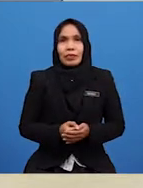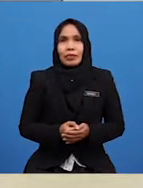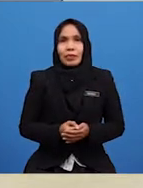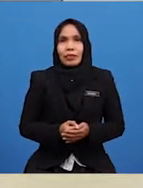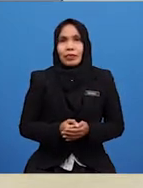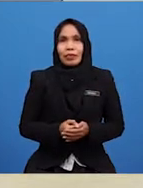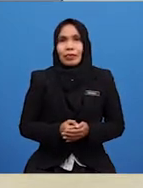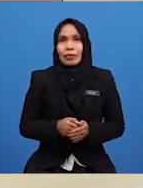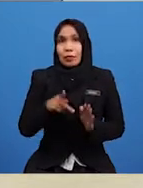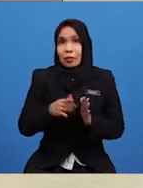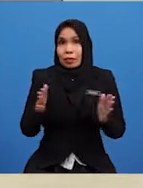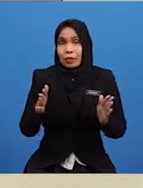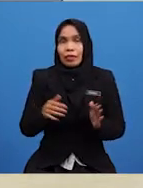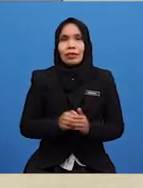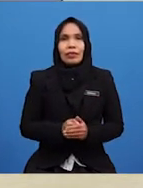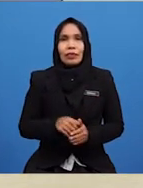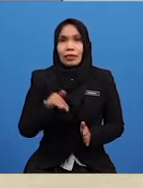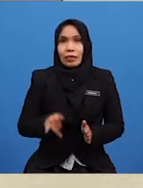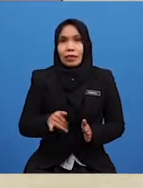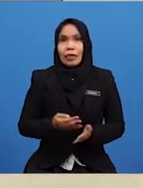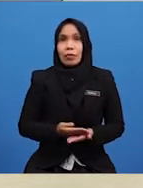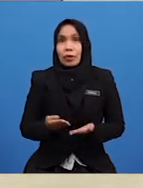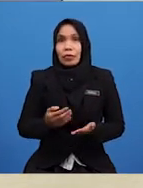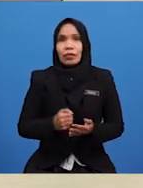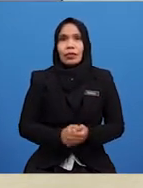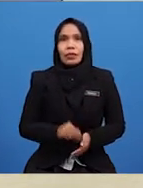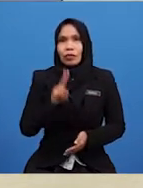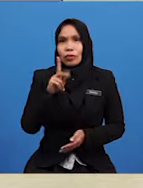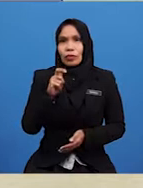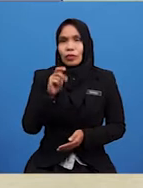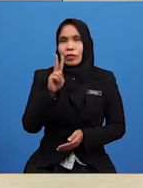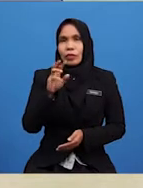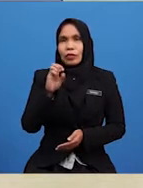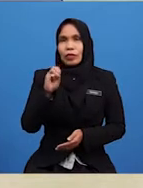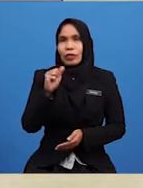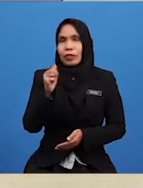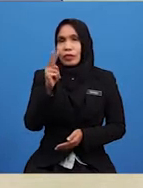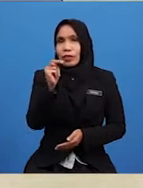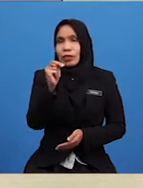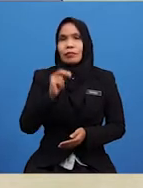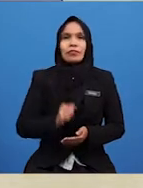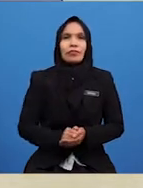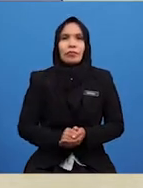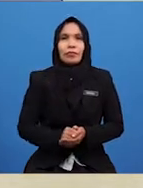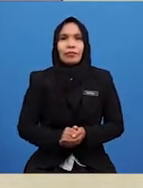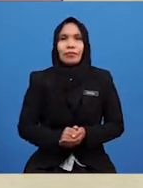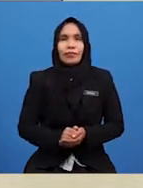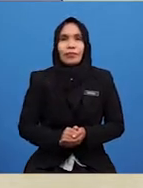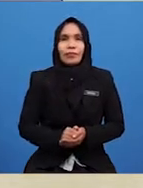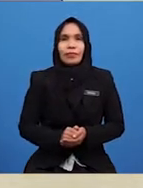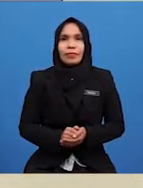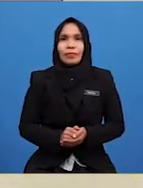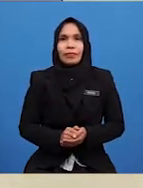Putra. Melalui hubungan ini, Melaka memperoleh bekalan kayu jati, beras dan